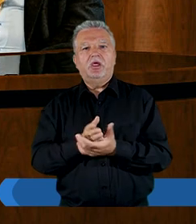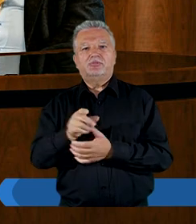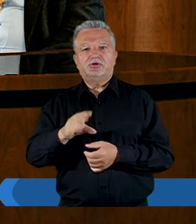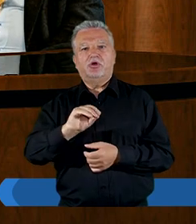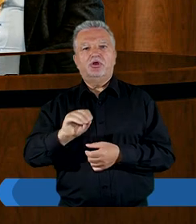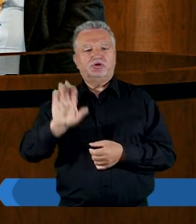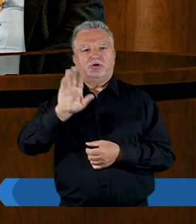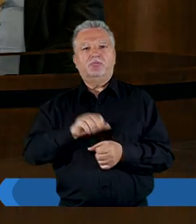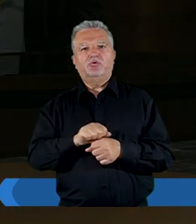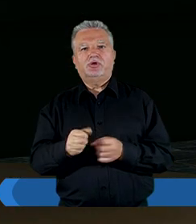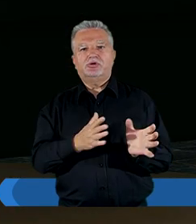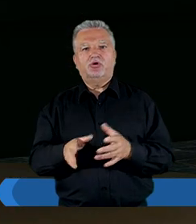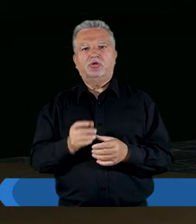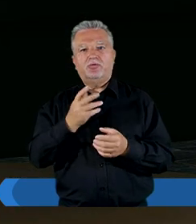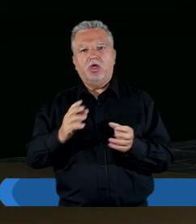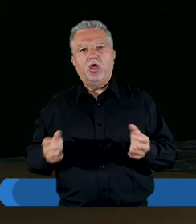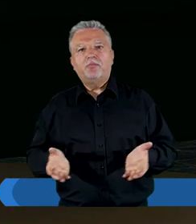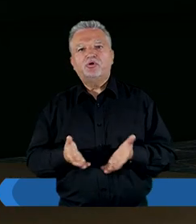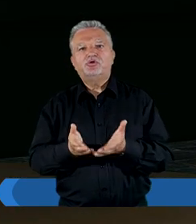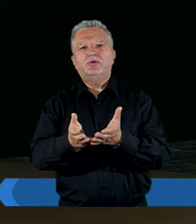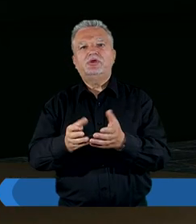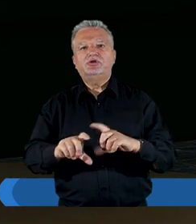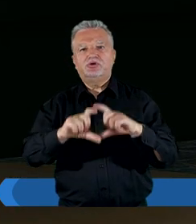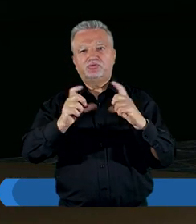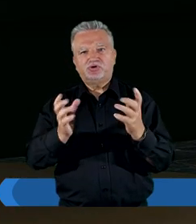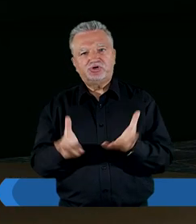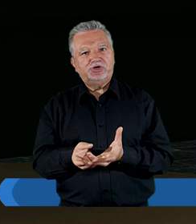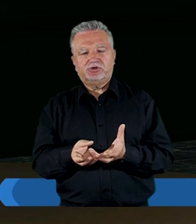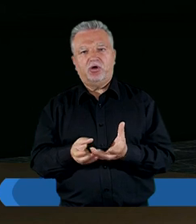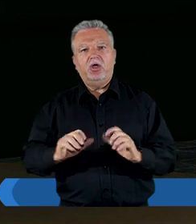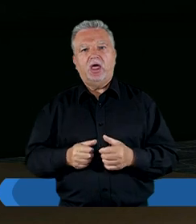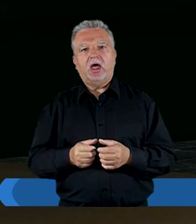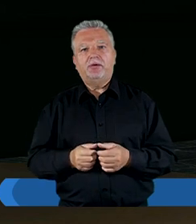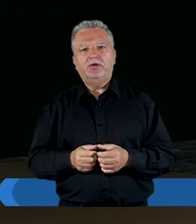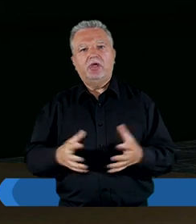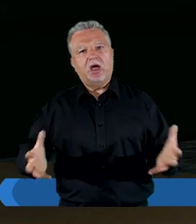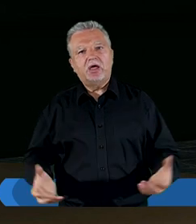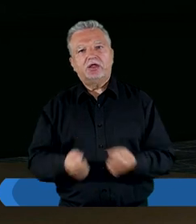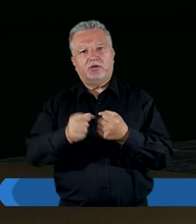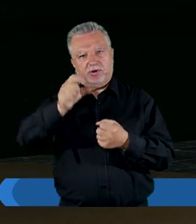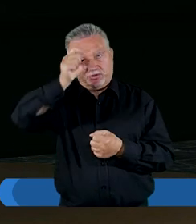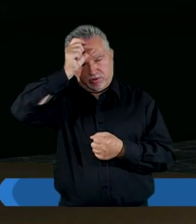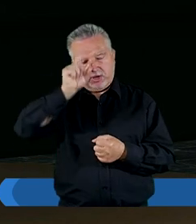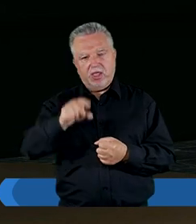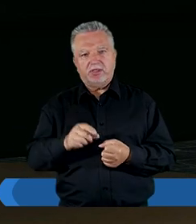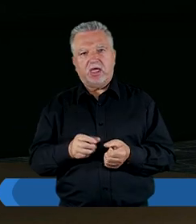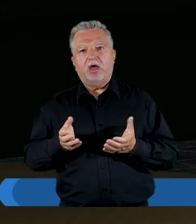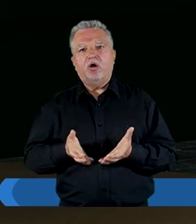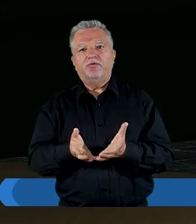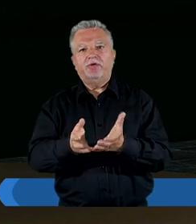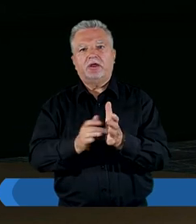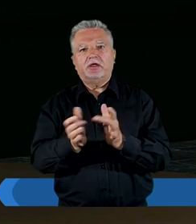przez to, że Bóg jest w stanie poświęcić absolutnie wszystko, żeby uratować każdego człowieka, no, ta ofiara Jezusa najbardziej